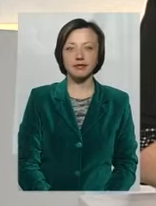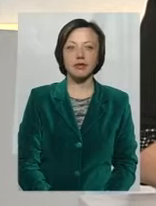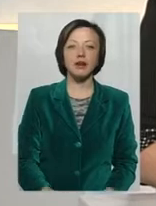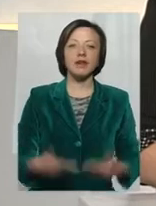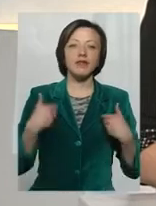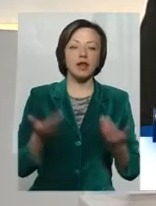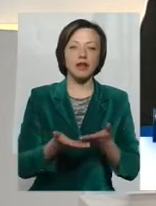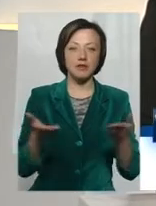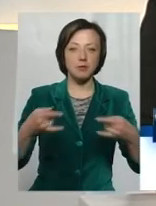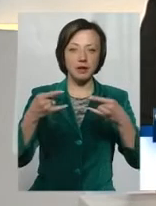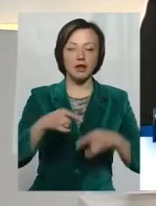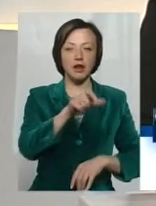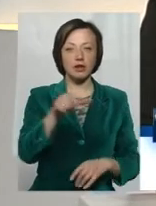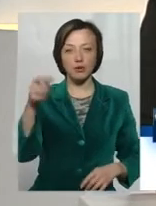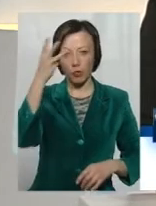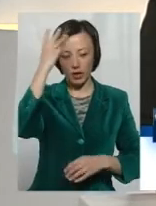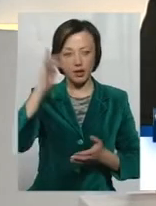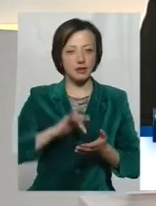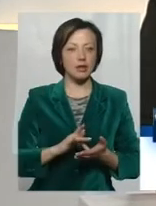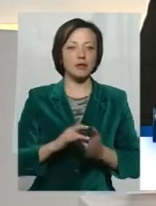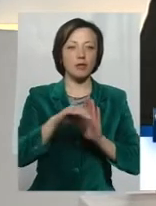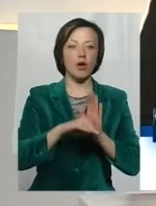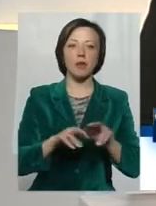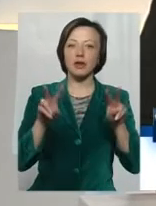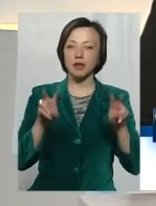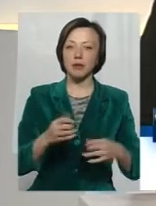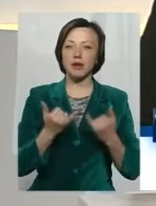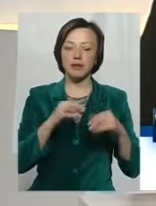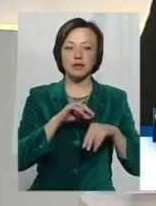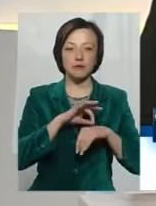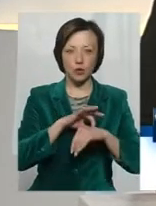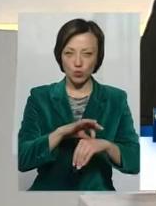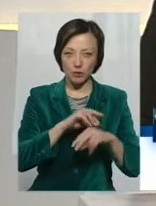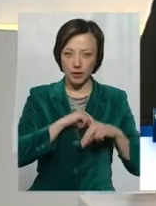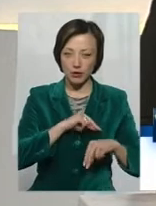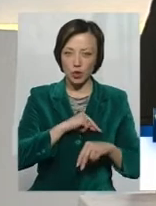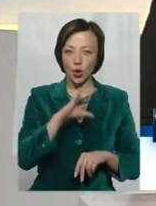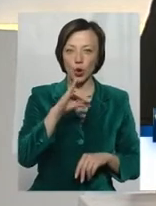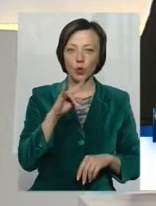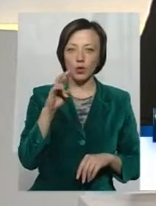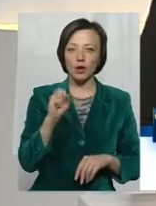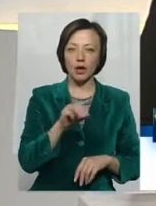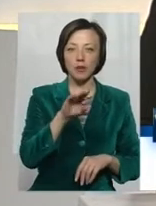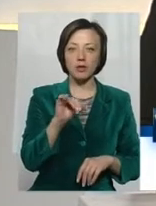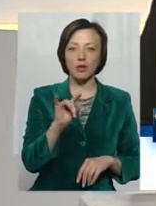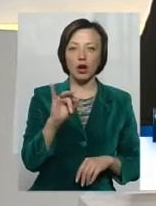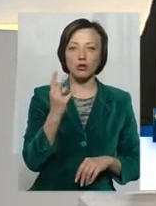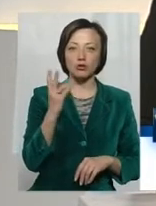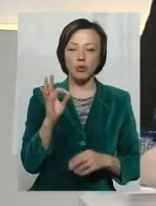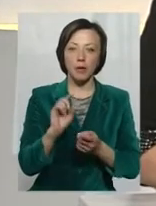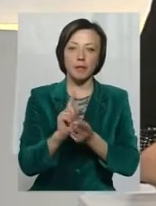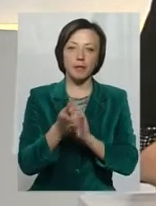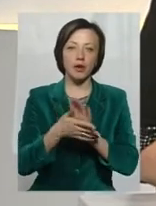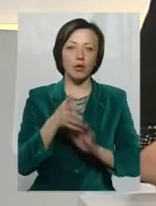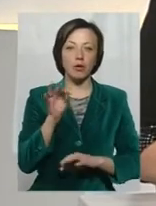Мої вітання усім телеглядачам «Поділля Центр». В ефірі «Тема». Для вас сьогодні у студії працює я, ведуча Юна Мітрашко, сурдопереклад Ольга